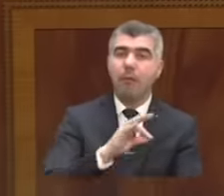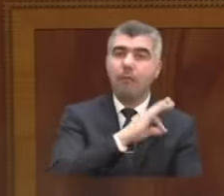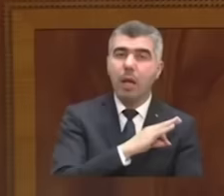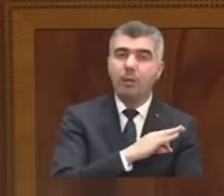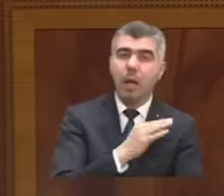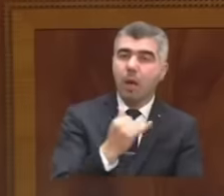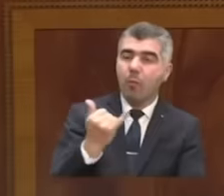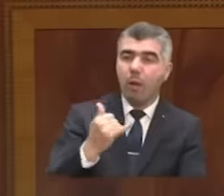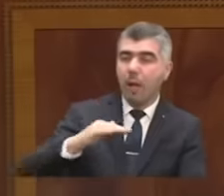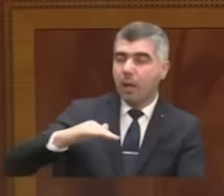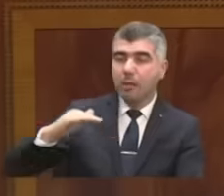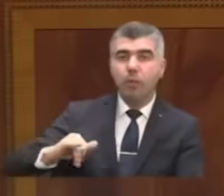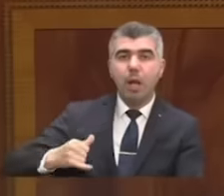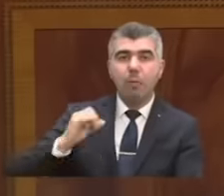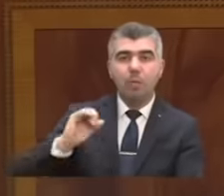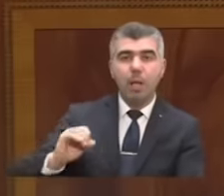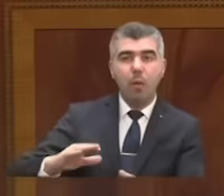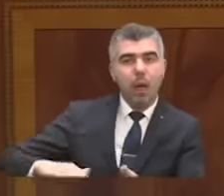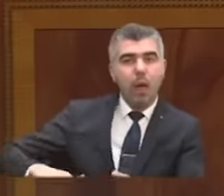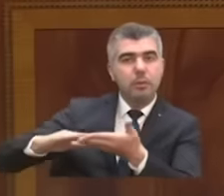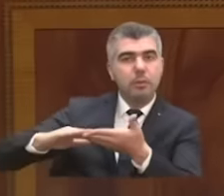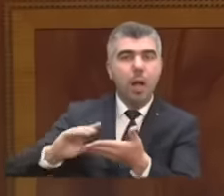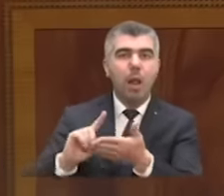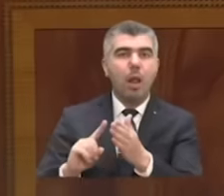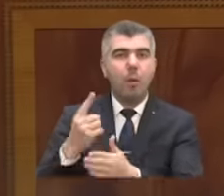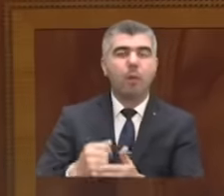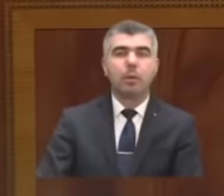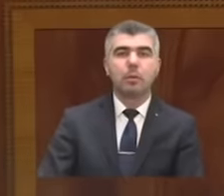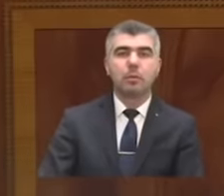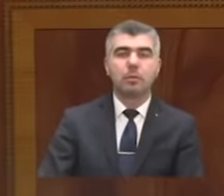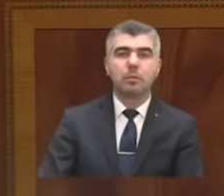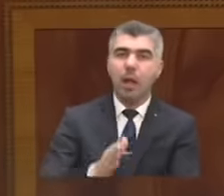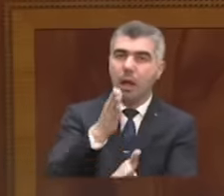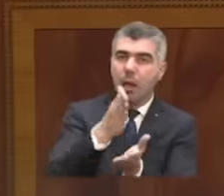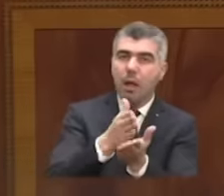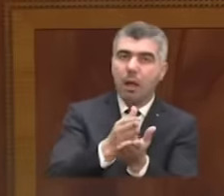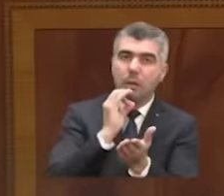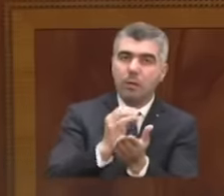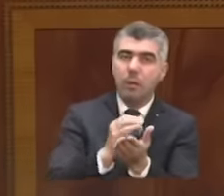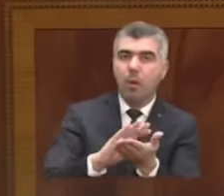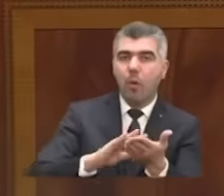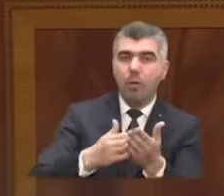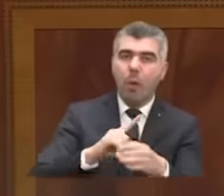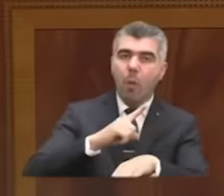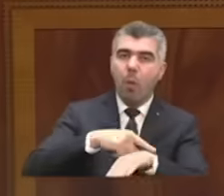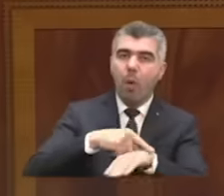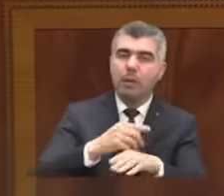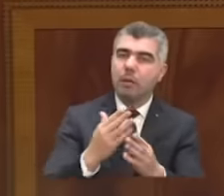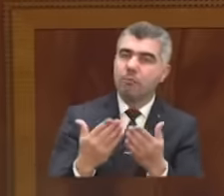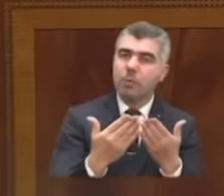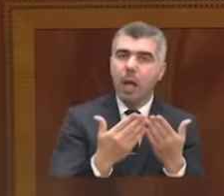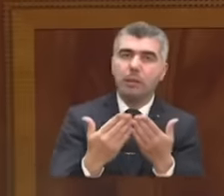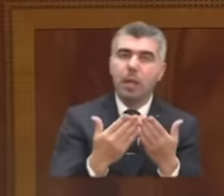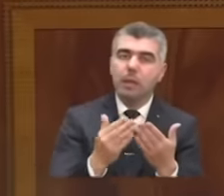وضع المصلحة الفضلى للتلميذ فوق كل اعتبار من خلال الحرص